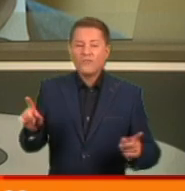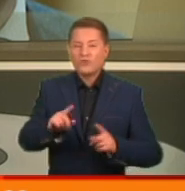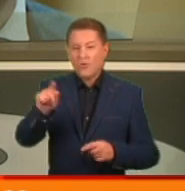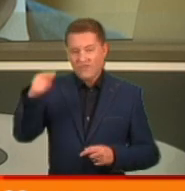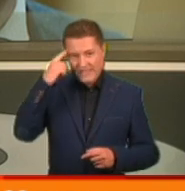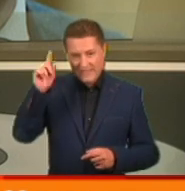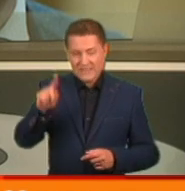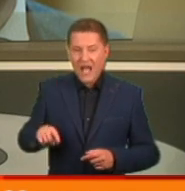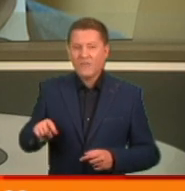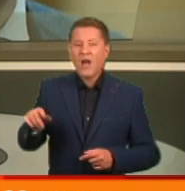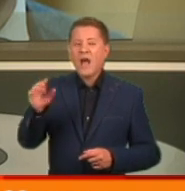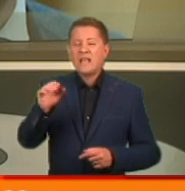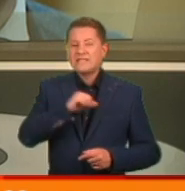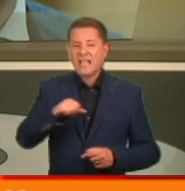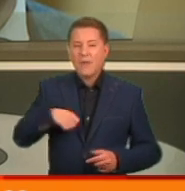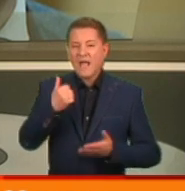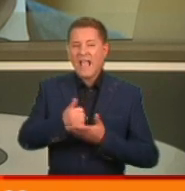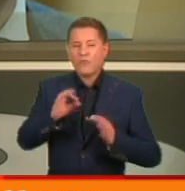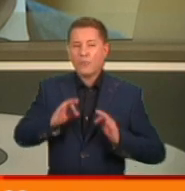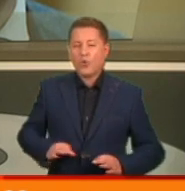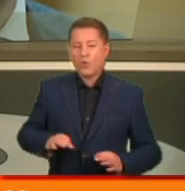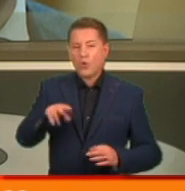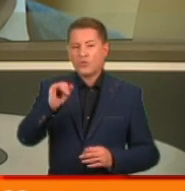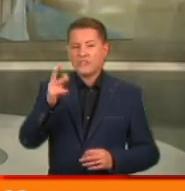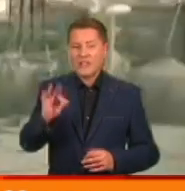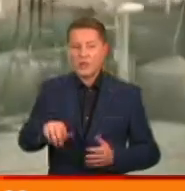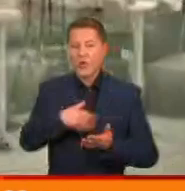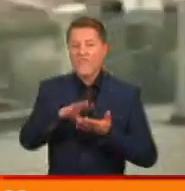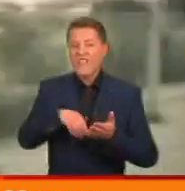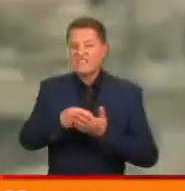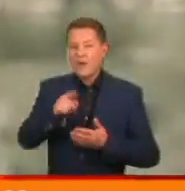сам генпрокурор Луценко назвав його ключовим свідком?